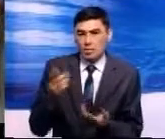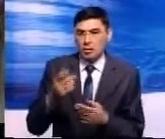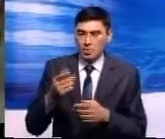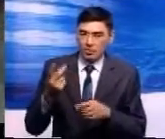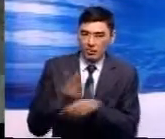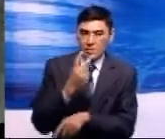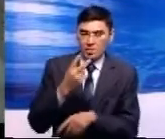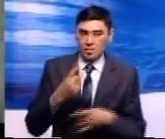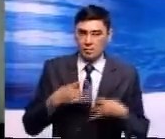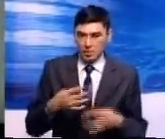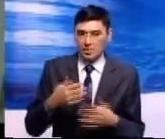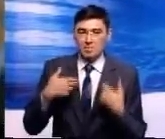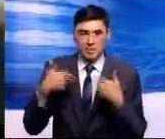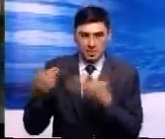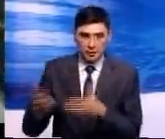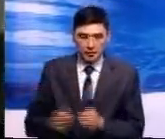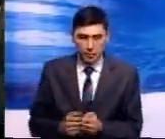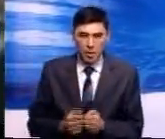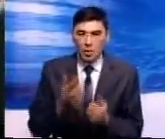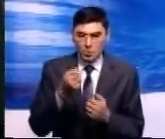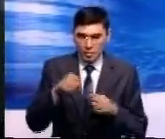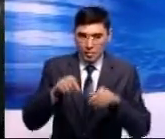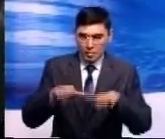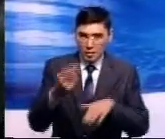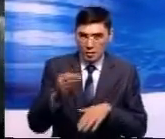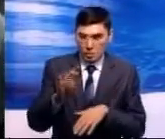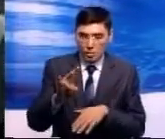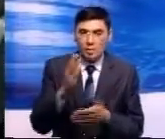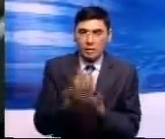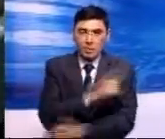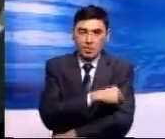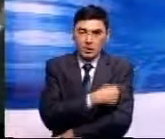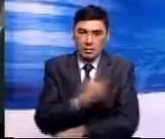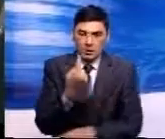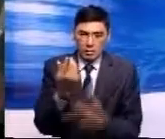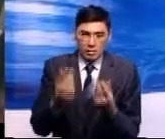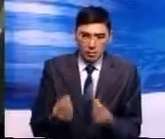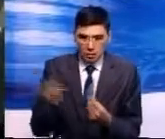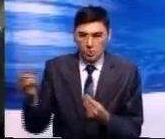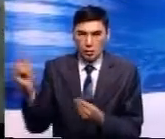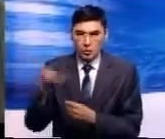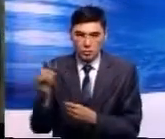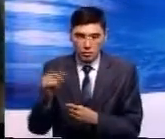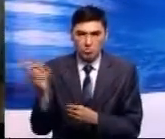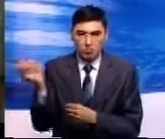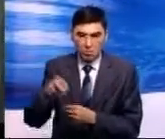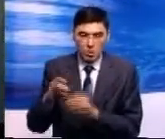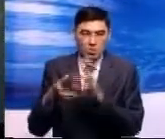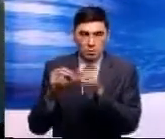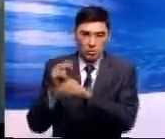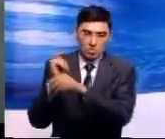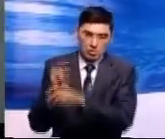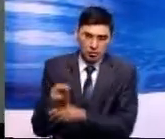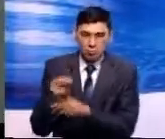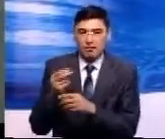праздником. Отметим, что в центре действует и дневной стационар, который в месяц посещают более 70 пенсионеров. Здесь оказываются не только